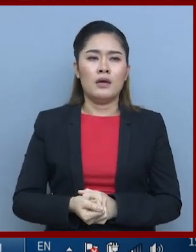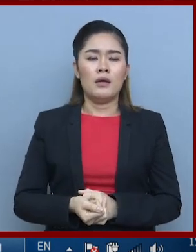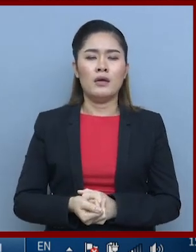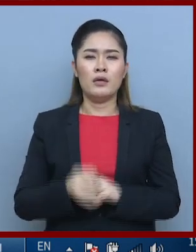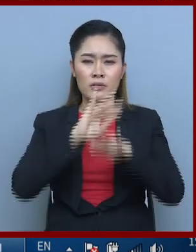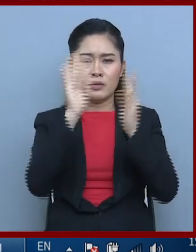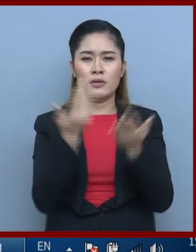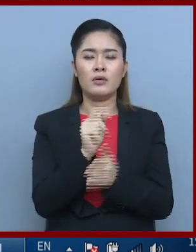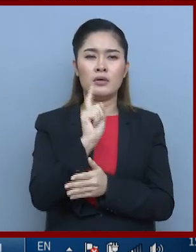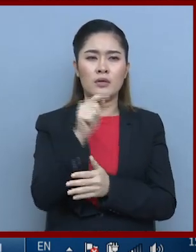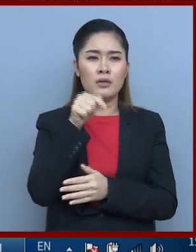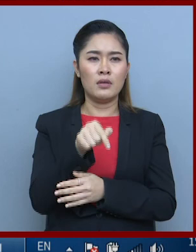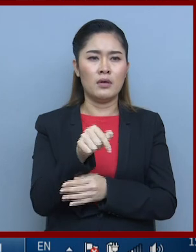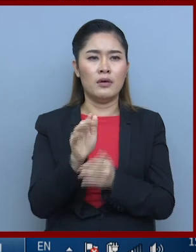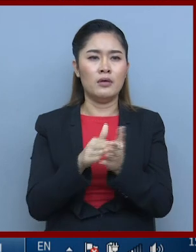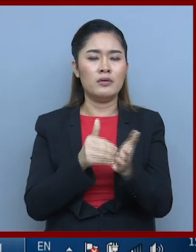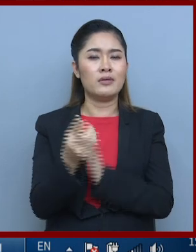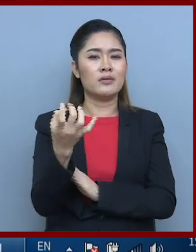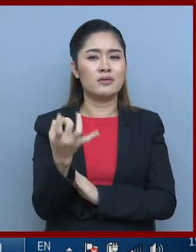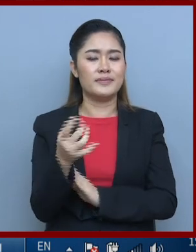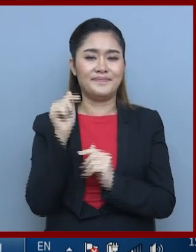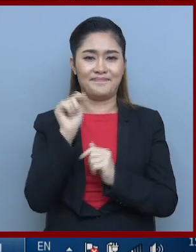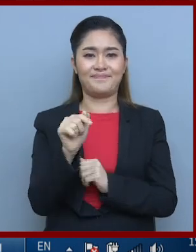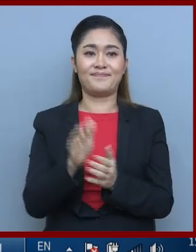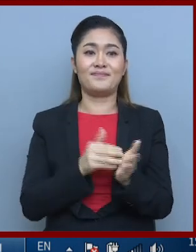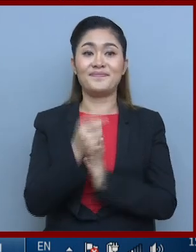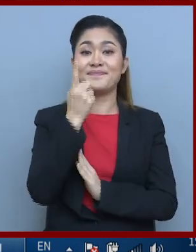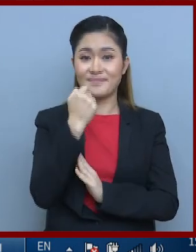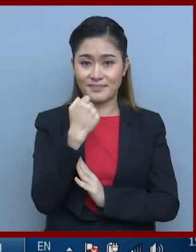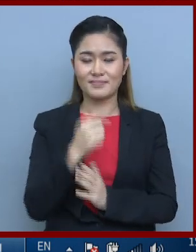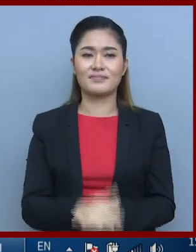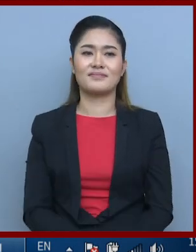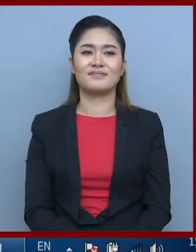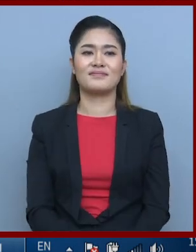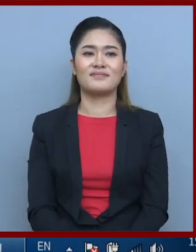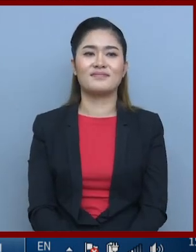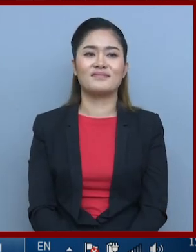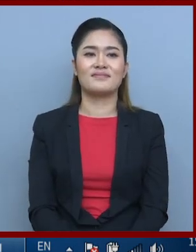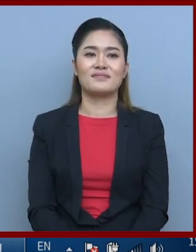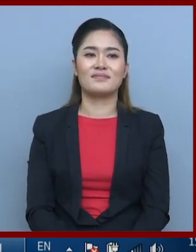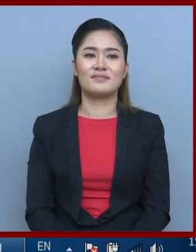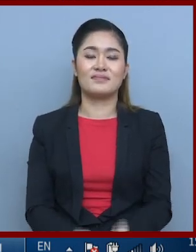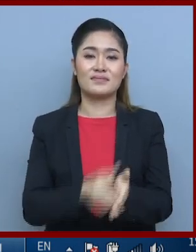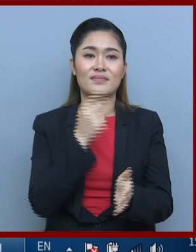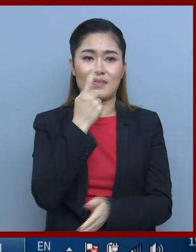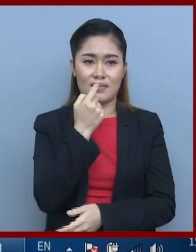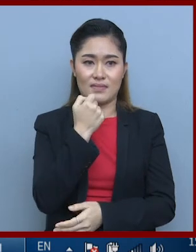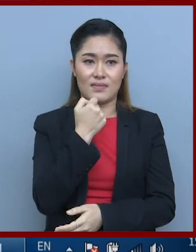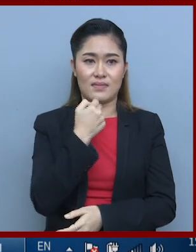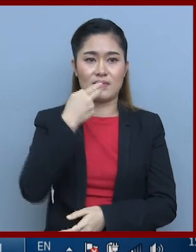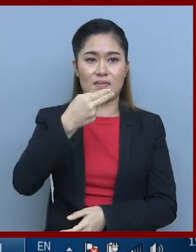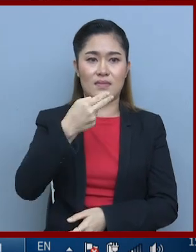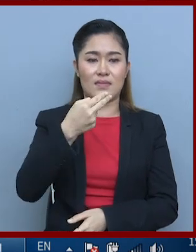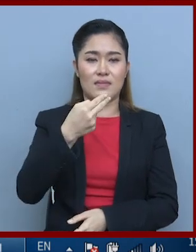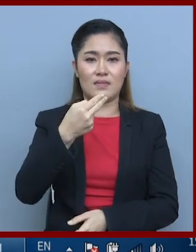dot fill color ก็คงสั่งให้เป็นสีอะไรสีแดงสีแดงคือ and head ff and